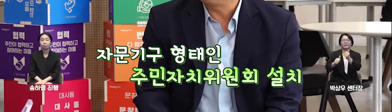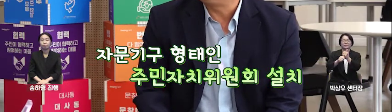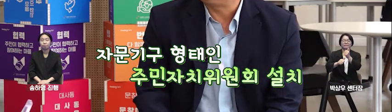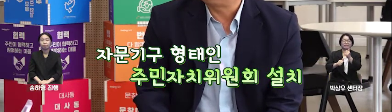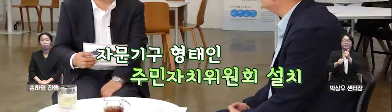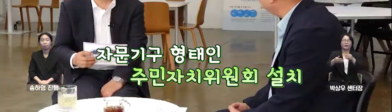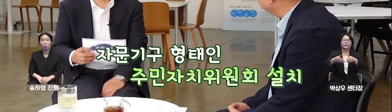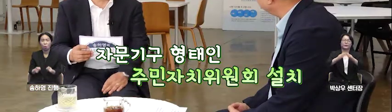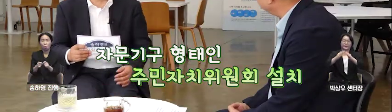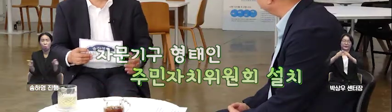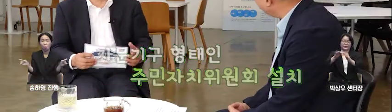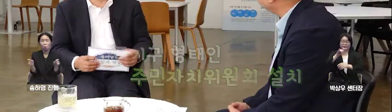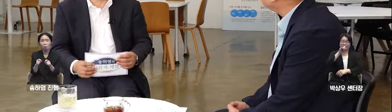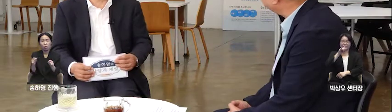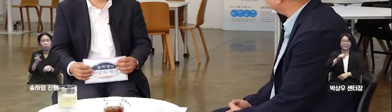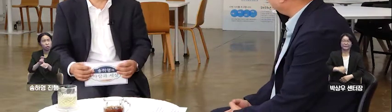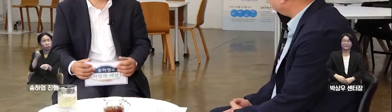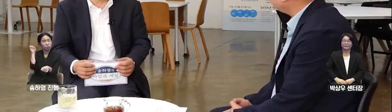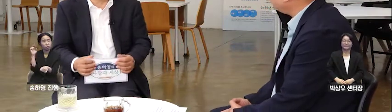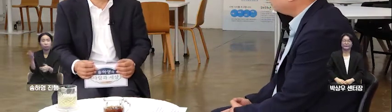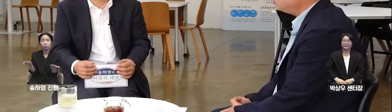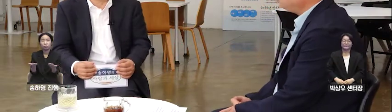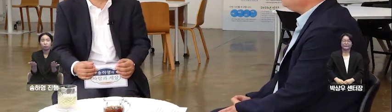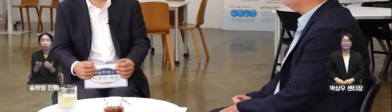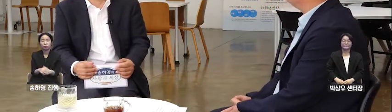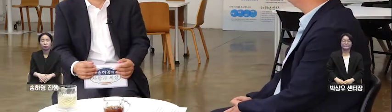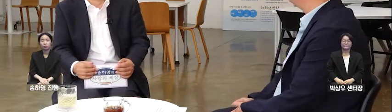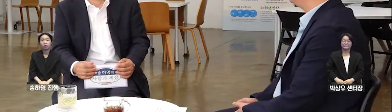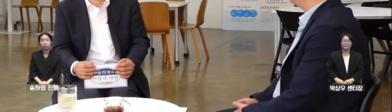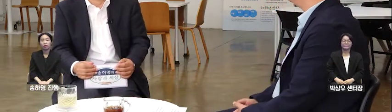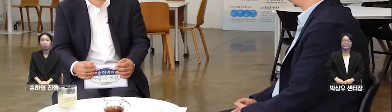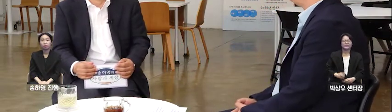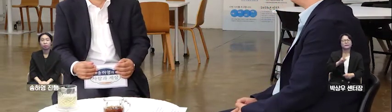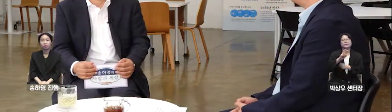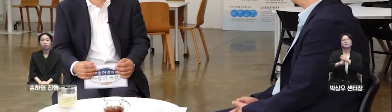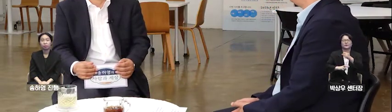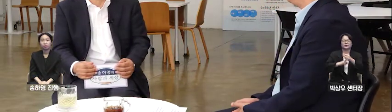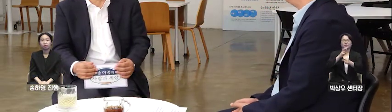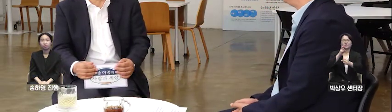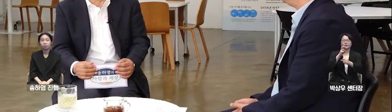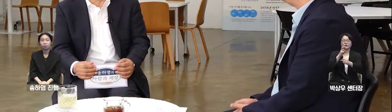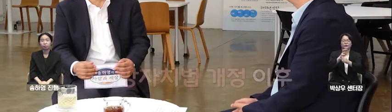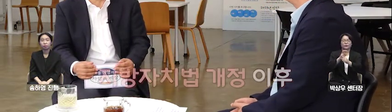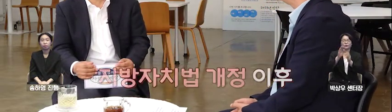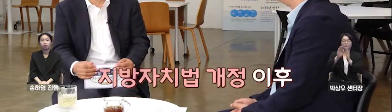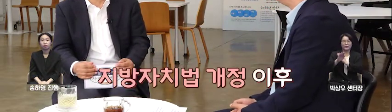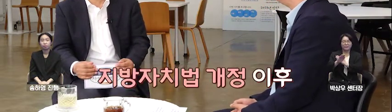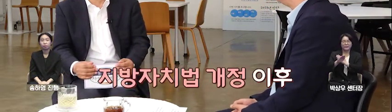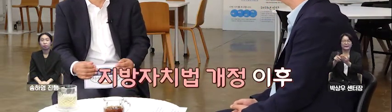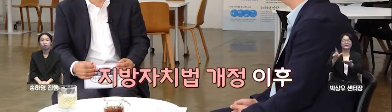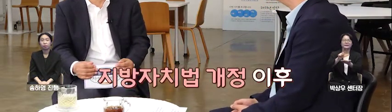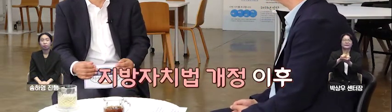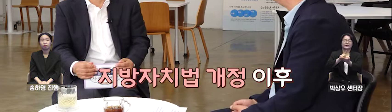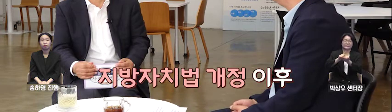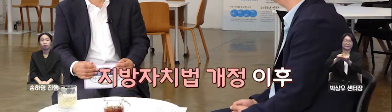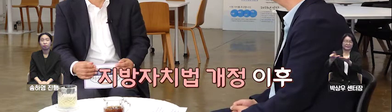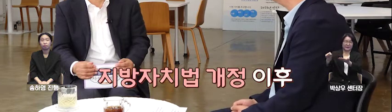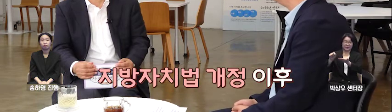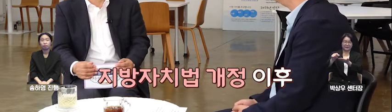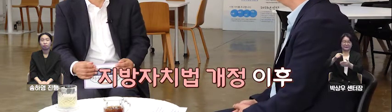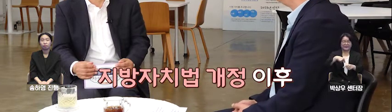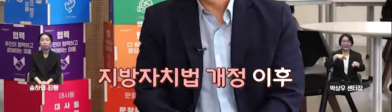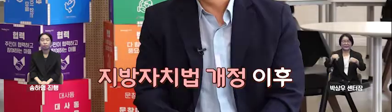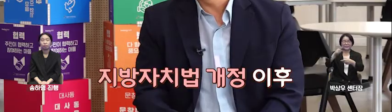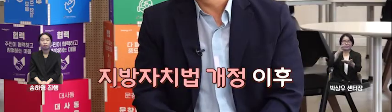다 만들어. 오래된 얘기죠. 예, 줬었잖아요. 예. 이게 드디어 한 20년 이후에 이제 지방자치법이 개정되어지면서